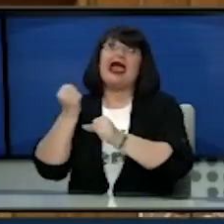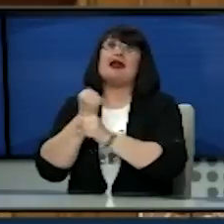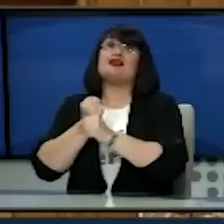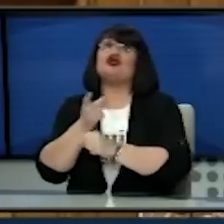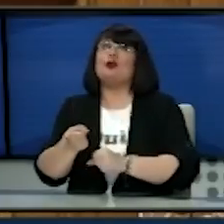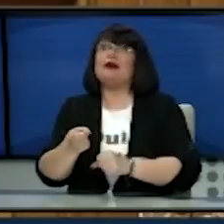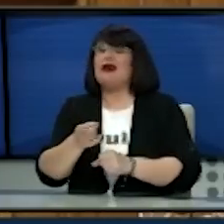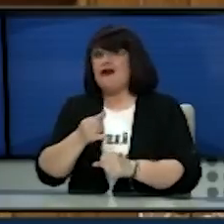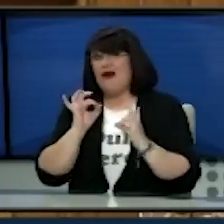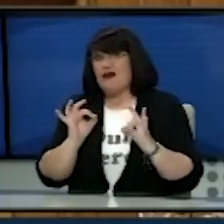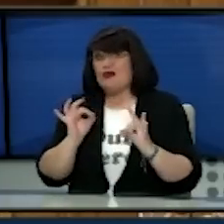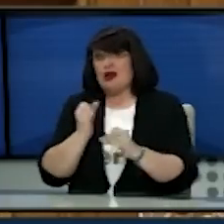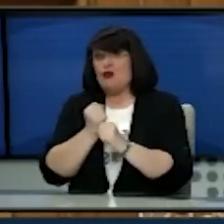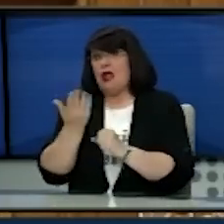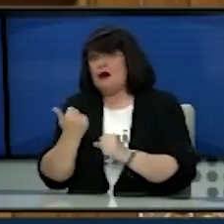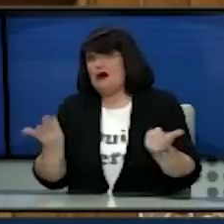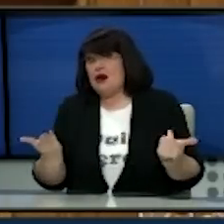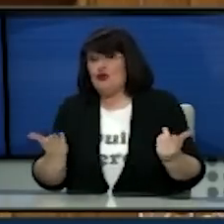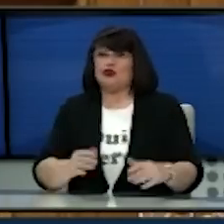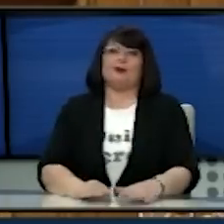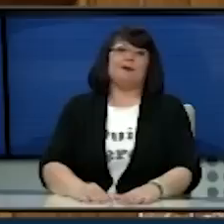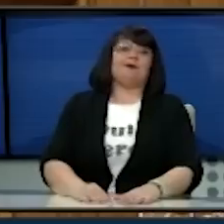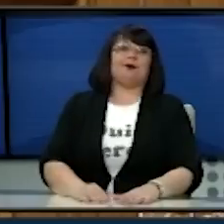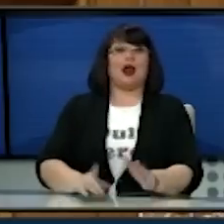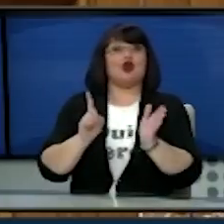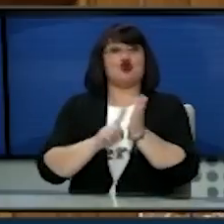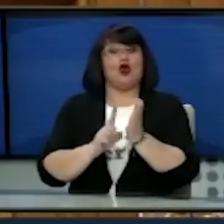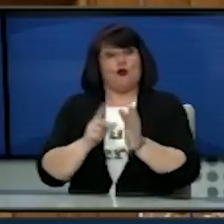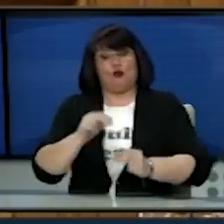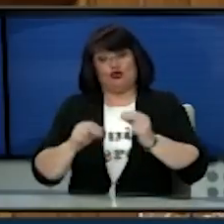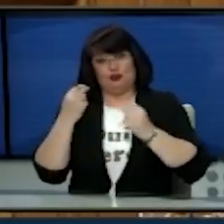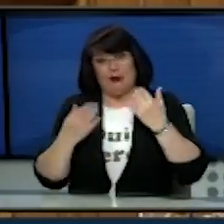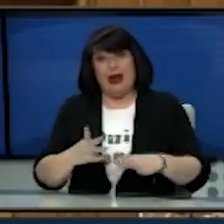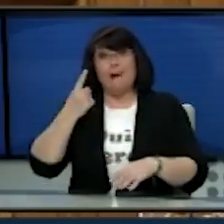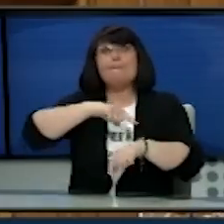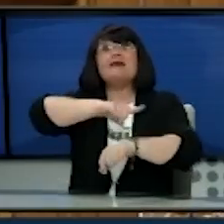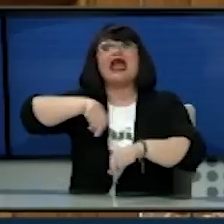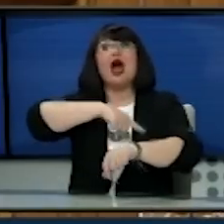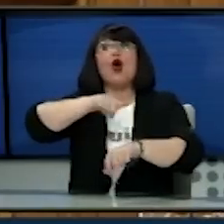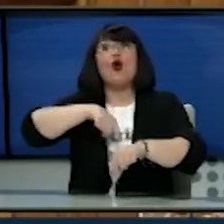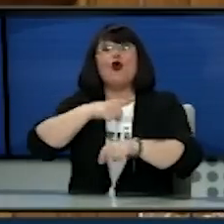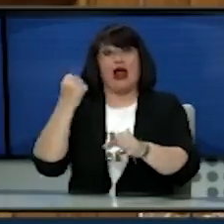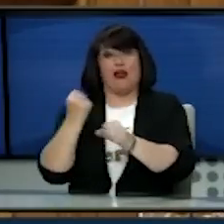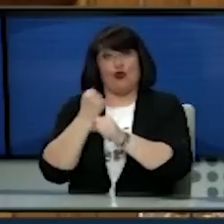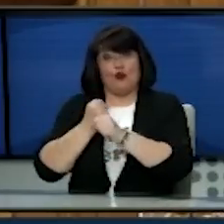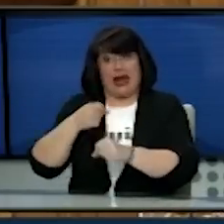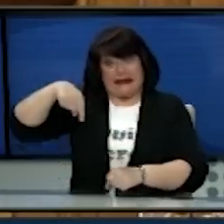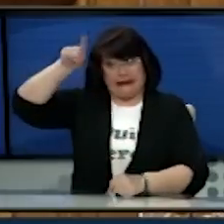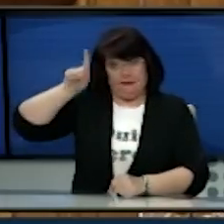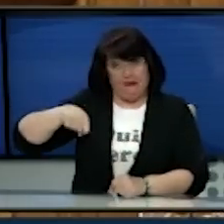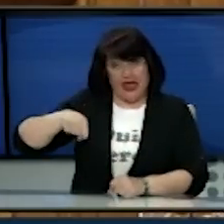εργαζόμενοι. Ξέρετε πως με τον νόμο που ψηφίσατε και μια ώρα τη μέρα να δουλεύει